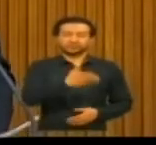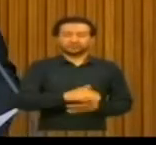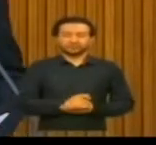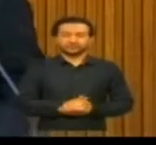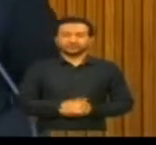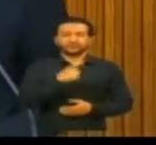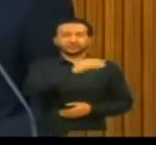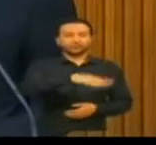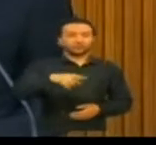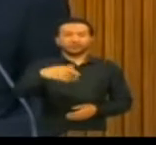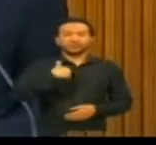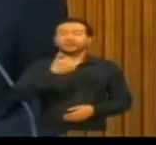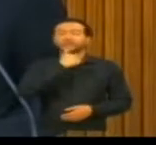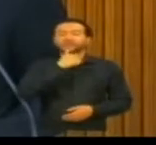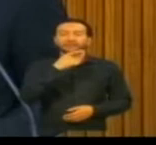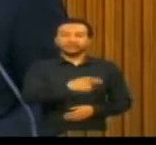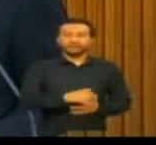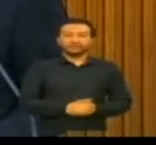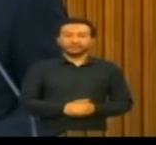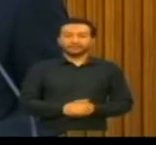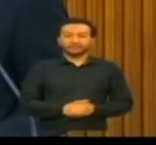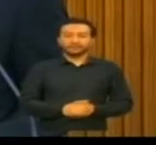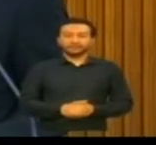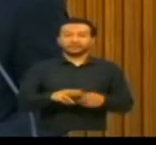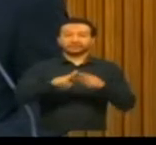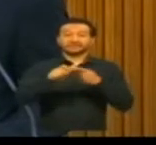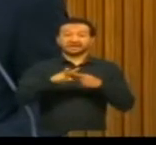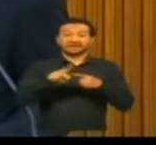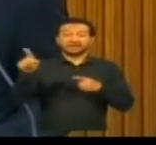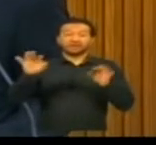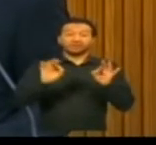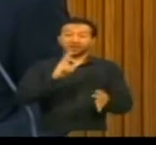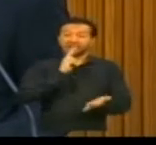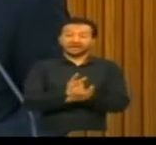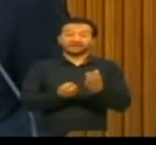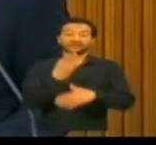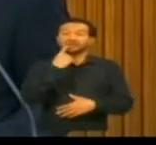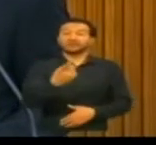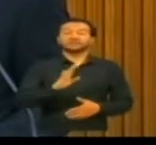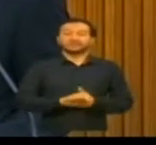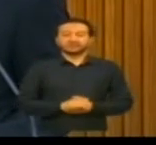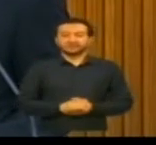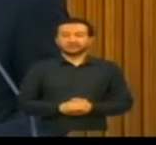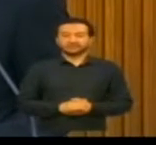O çocuklar benim babam Yüksek Seçim Kurulu'nda böyle karar verdi demeyecektir.